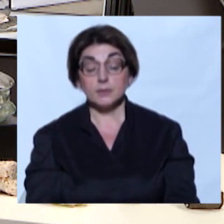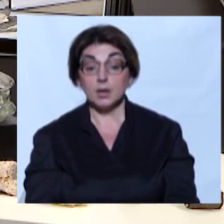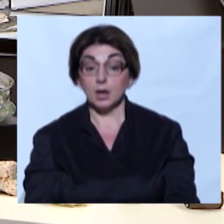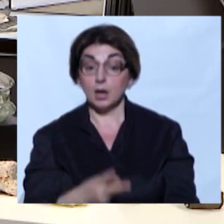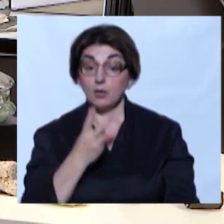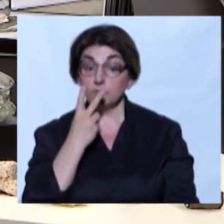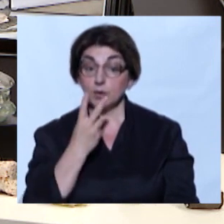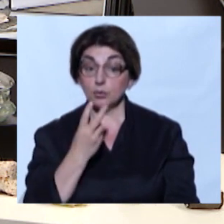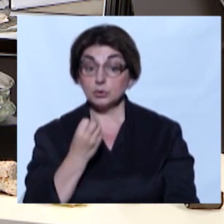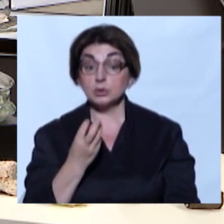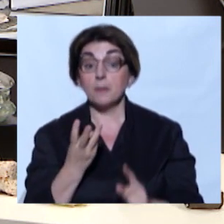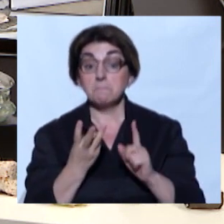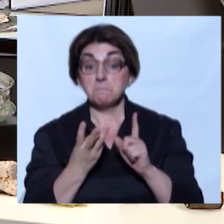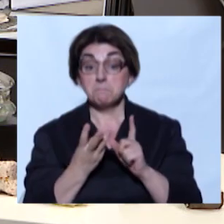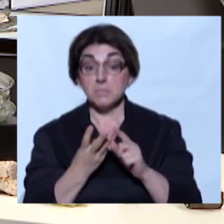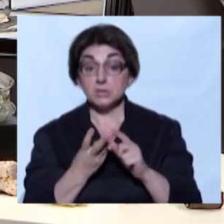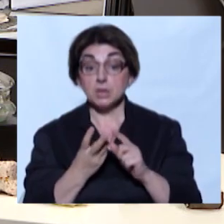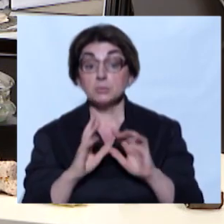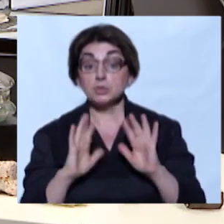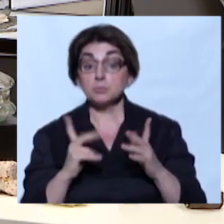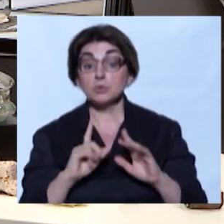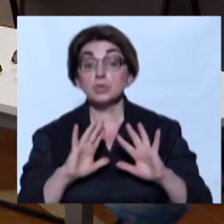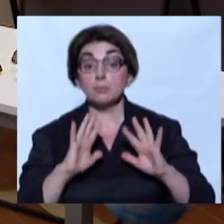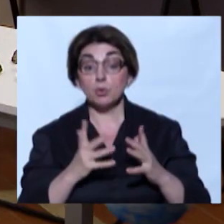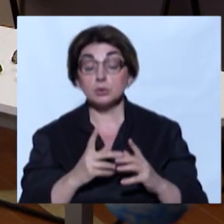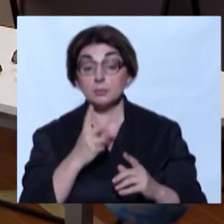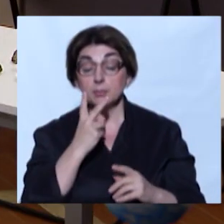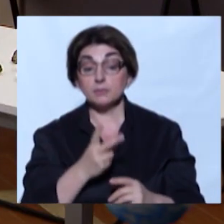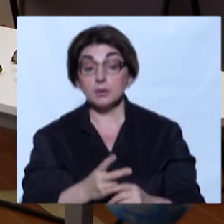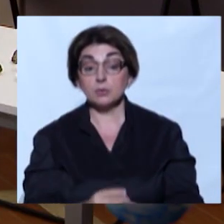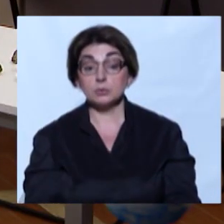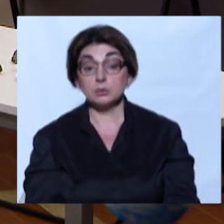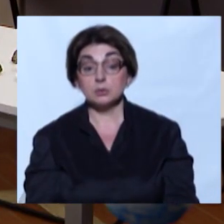ნახოთ რა მოხდება კალიუმის იოდიდის შემთხვევაში.